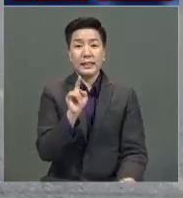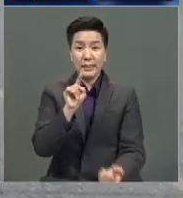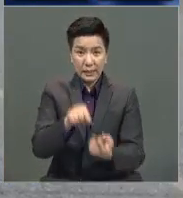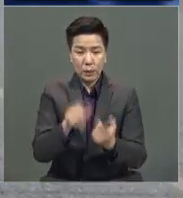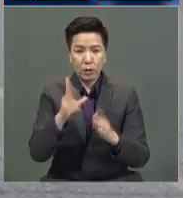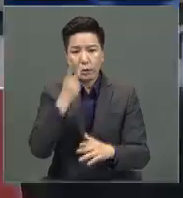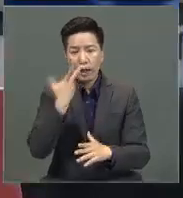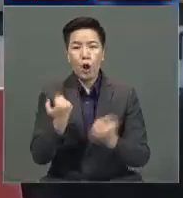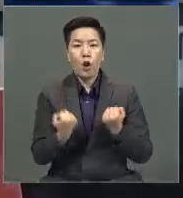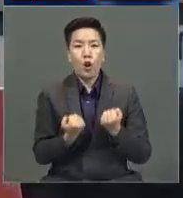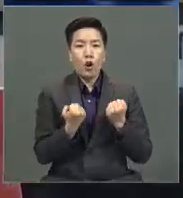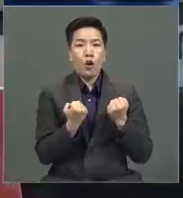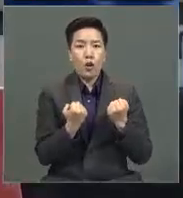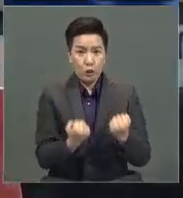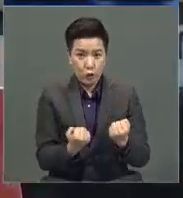พี่น้อยเจ้าหน้าที่จะให้จอดรถตรงประตูทางเข้าด้านหน้าและก็จะให้ผ่านกระบวนการคัดกรองล้างมือเข้าคิวเรียงศักราชระนองจากนี้ยังมีข้อกำหนดอีกหลายอย่างทั้งเรื่องของการกราบจักรรจะทำแบบเดิมได้ไหมหรือว่าจะต้องเดินเข้าไปและเว้นระยะห่างอันนี้นะคะเดี๋ยวไปฟังคำชี้แจงจากทางผู้ว่าราชการจังหวัดอุดรธานีกันอีกครั้งหนึ่งค่ะจะเป็นกลุ่มกำหนดจำนวนคนของแต่ละกลุ่มของแต่ละรอบเป็นอย่างไรแล้วการเข้าชมเดินเรียงแถวตอนเรียงหนึ่งก็ยังเป็นระเบียบเป็นอย่างไรกำหนดจุดยืนที่แน่นอนมาร์คจุดมีระยะห่างโซเชียลเดียวชั้นอย่างไรนะครับแล้วก็ลดการสัมผัสนั้นจะสังเกตว่าเราลดการกราบให้อาน้อมศีรษะพนมมือแสดงความเคารพแทนนะครับแล้วก็อ่าเราบันไดพญานาคเนี่ยให้งดเลยให้ทุกคนถ้าไม่ถือบายศรีเข้ามาก็ให้พนมมืออธิษฐานจิตเอาจะได้บุญสูงสุดนะครับก็พยายามโน้มน้าวใจให้เรื่องของเก่าของการ